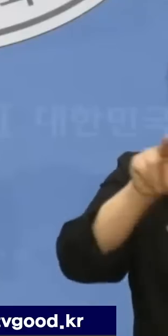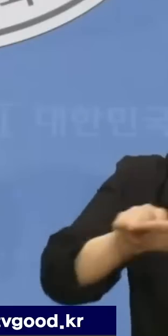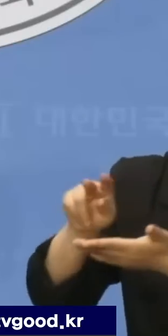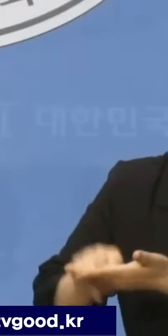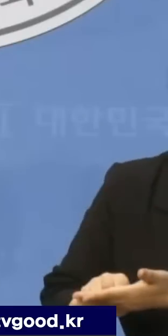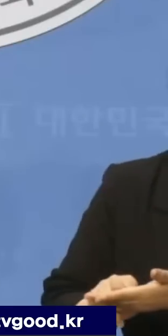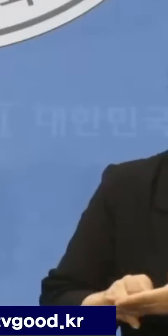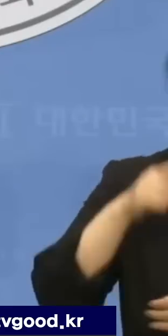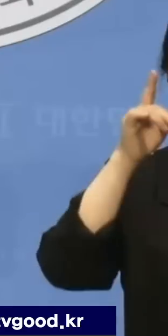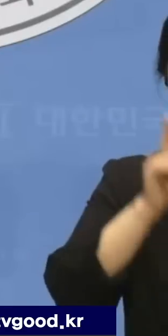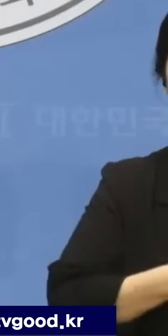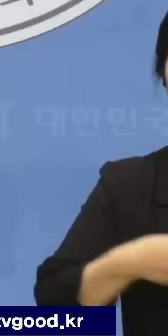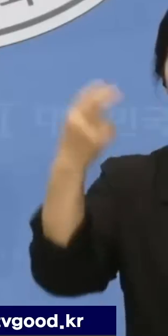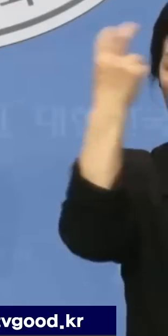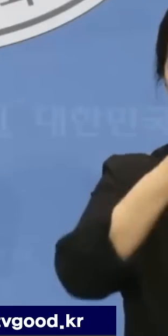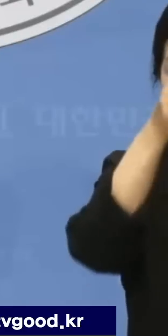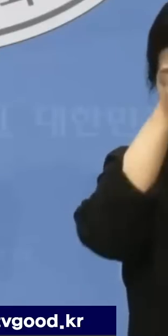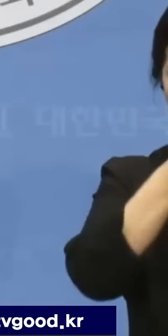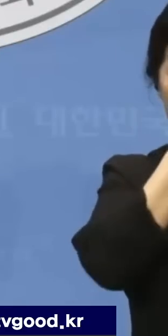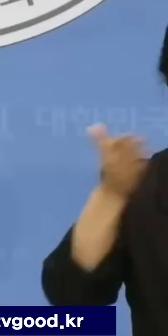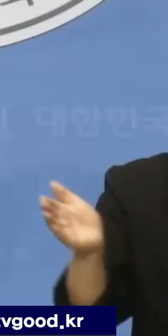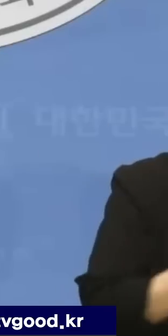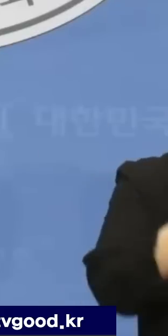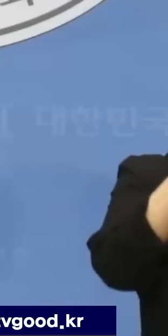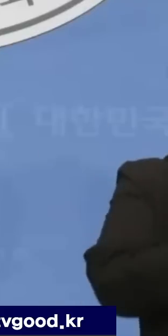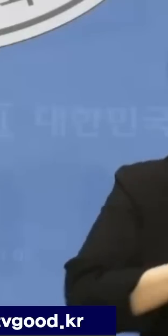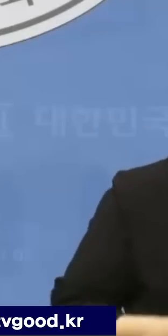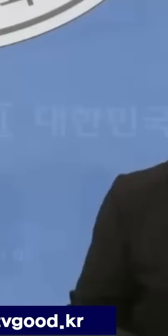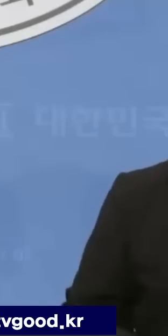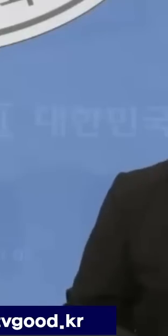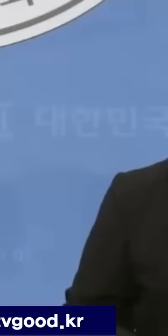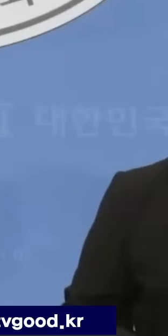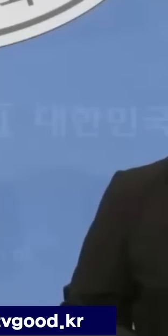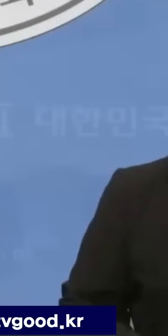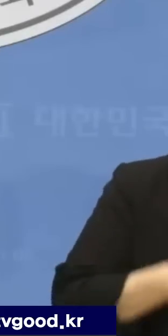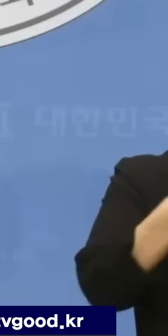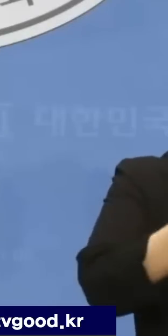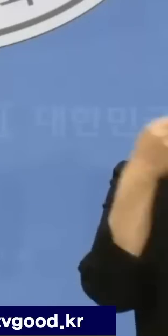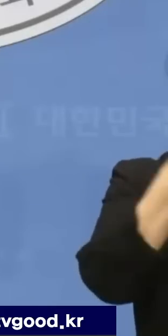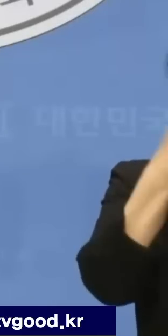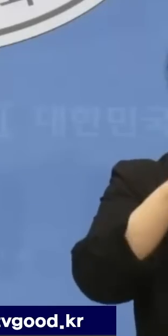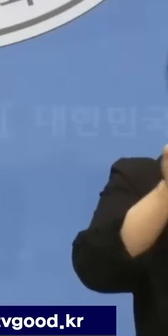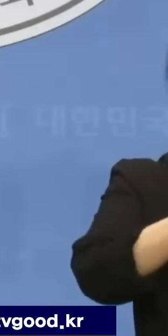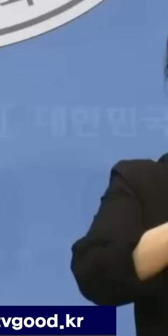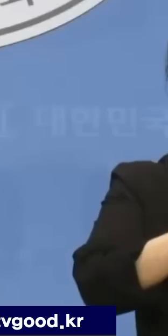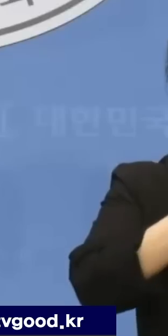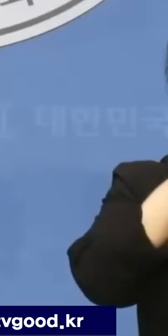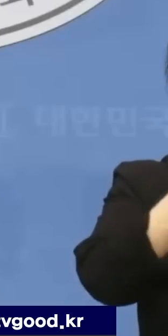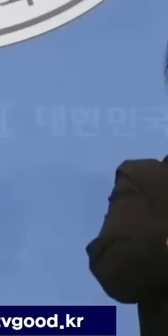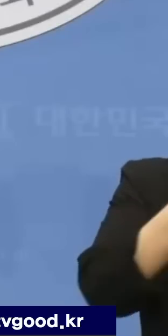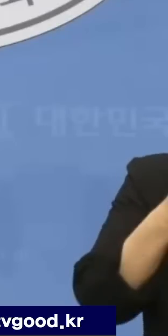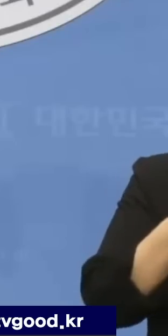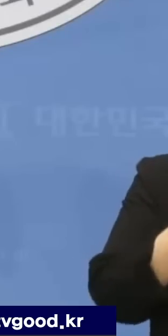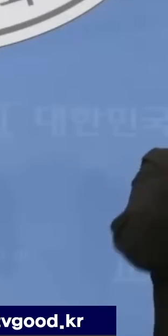전체에 만연한 병폐임을 보여줍니다 검찰이 강변하는 사법정의의 뒷모습이 얼마나